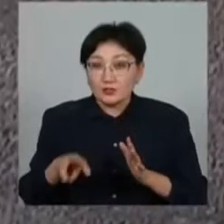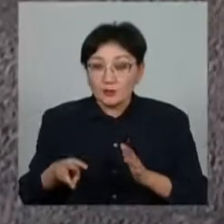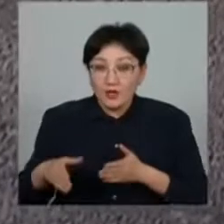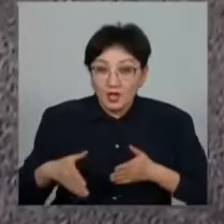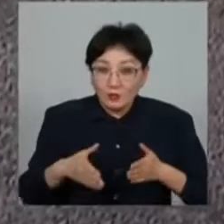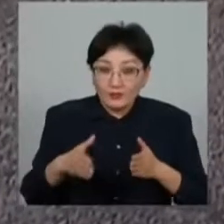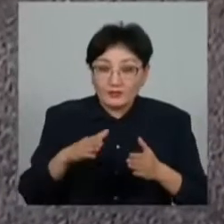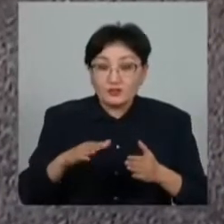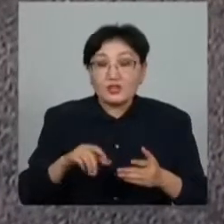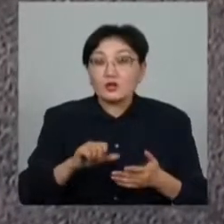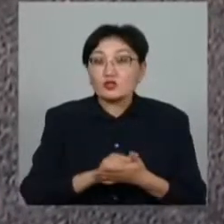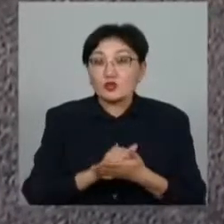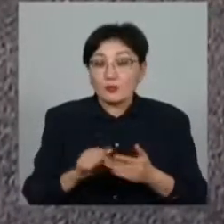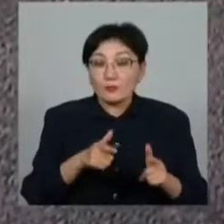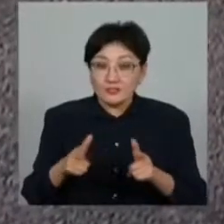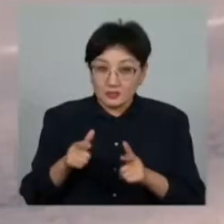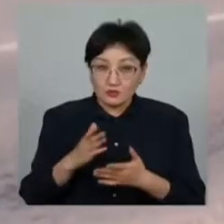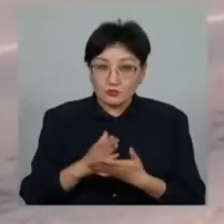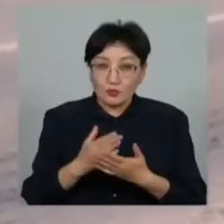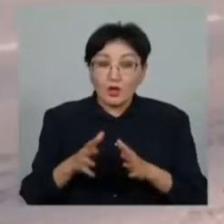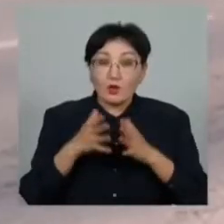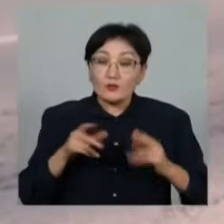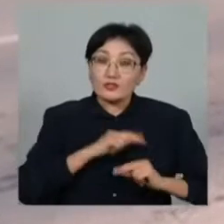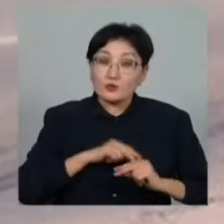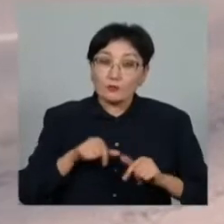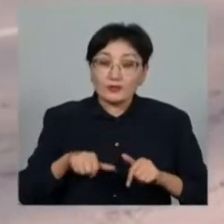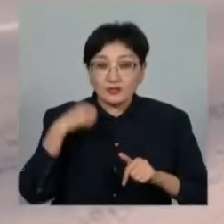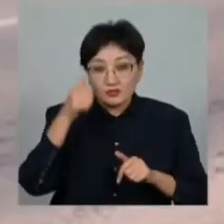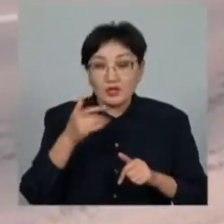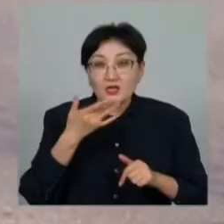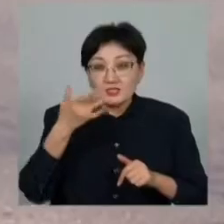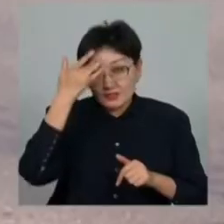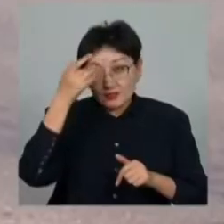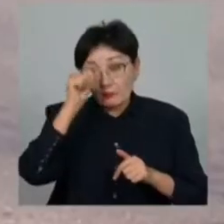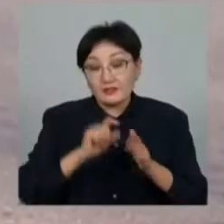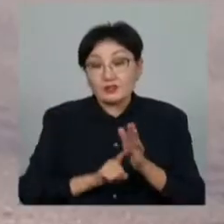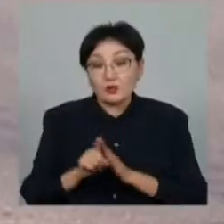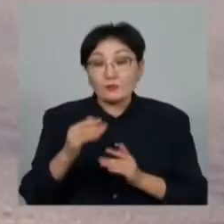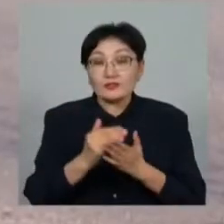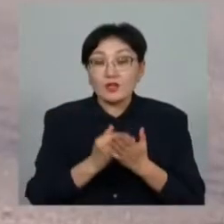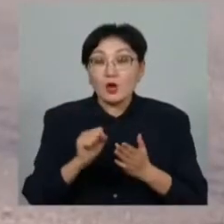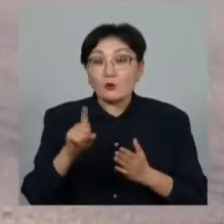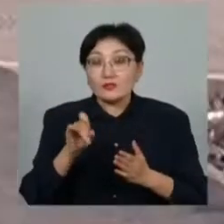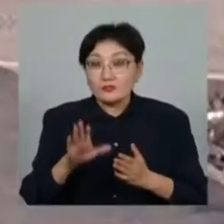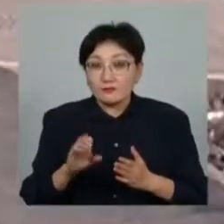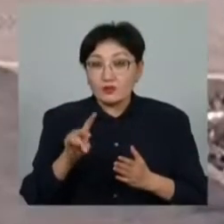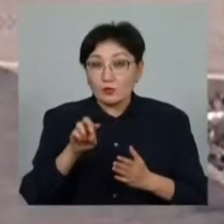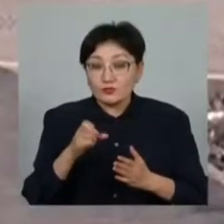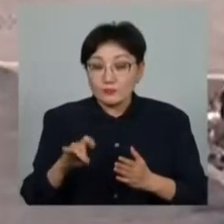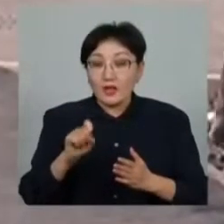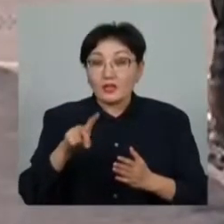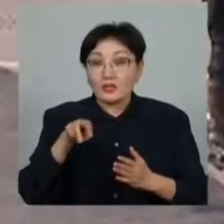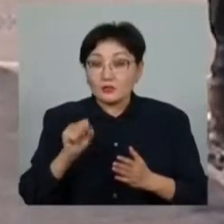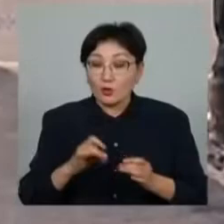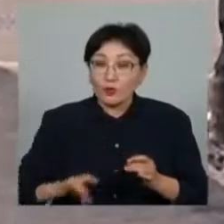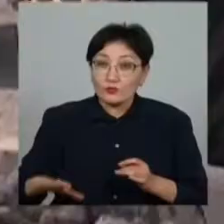желілерінің жобалық сметалық құжаттары әзірленген. Ауқымды жұмыс биыл жазғы маусымда басталмақ. Бағдарламаға Әуезов, Наурызбай, Алатау